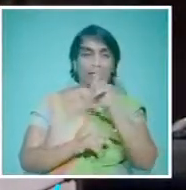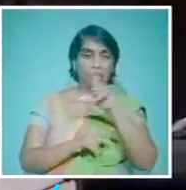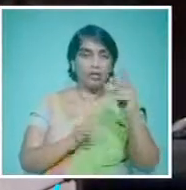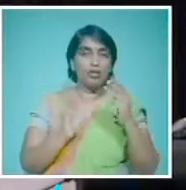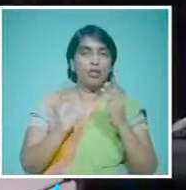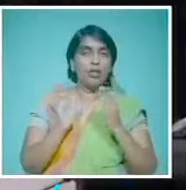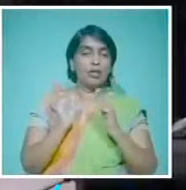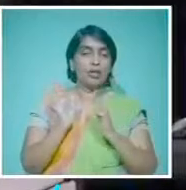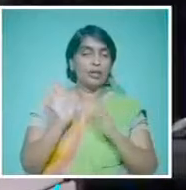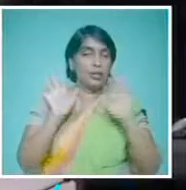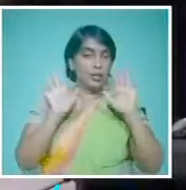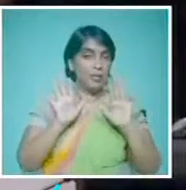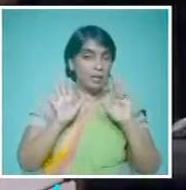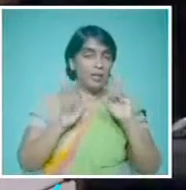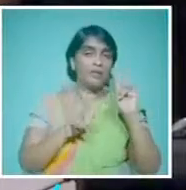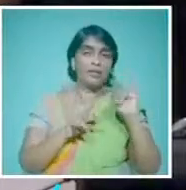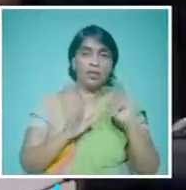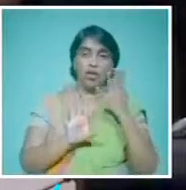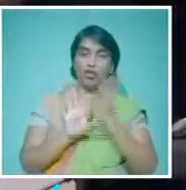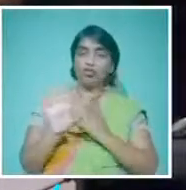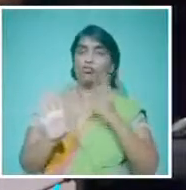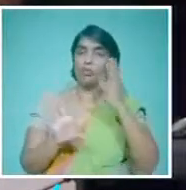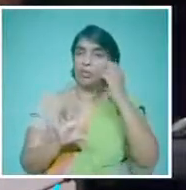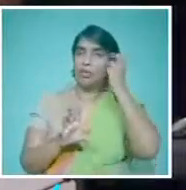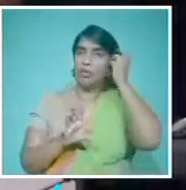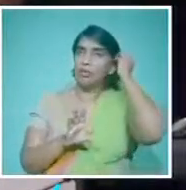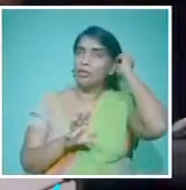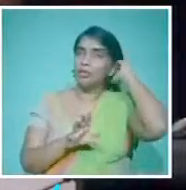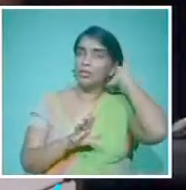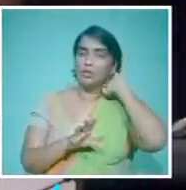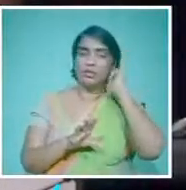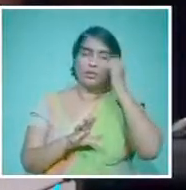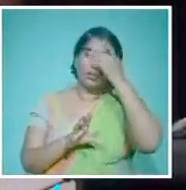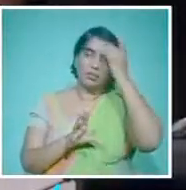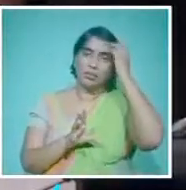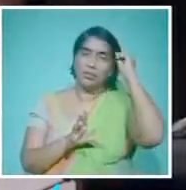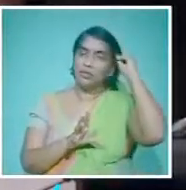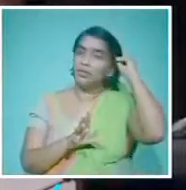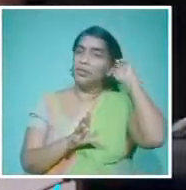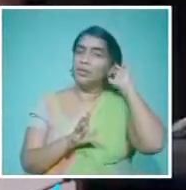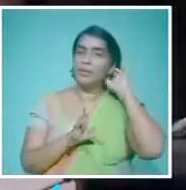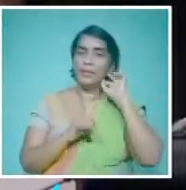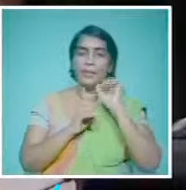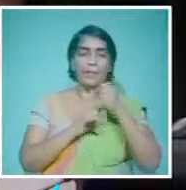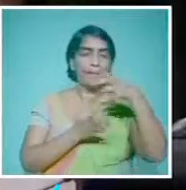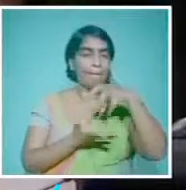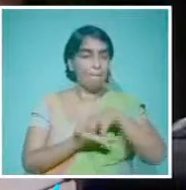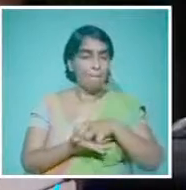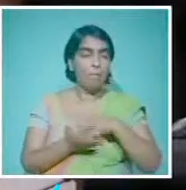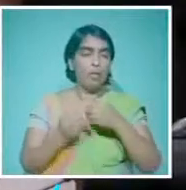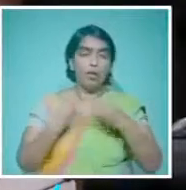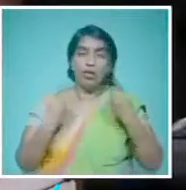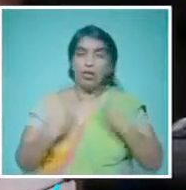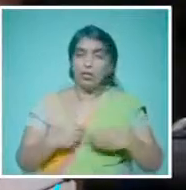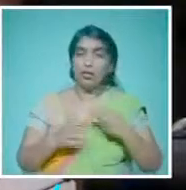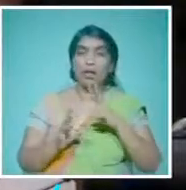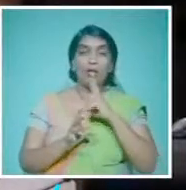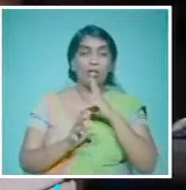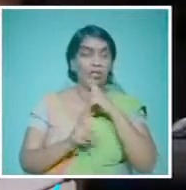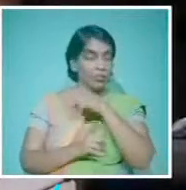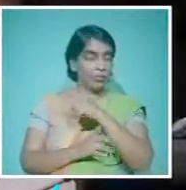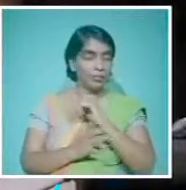26 අවුරුදු 5යි අවුරුදු 5යි පළාත් සභාවට අහිමි වෙච්ච පළාත් සභාවට